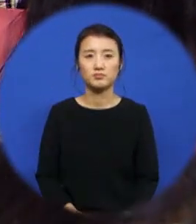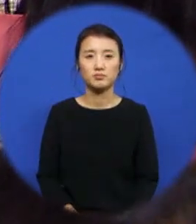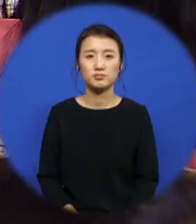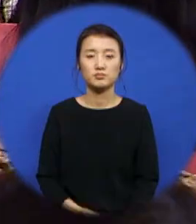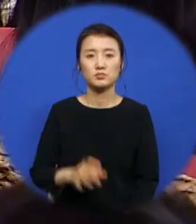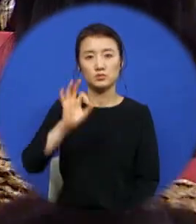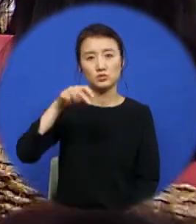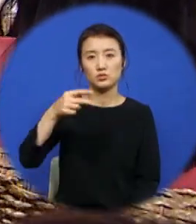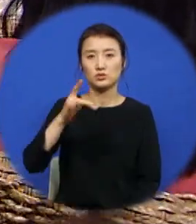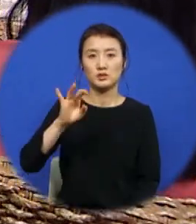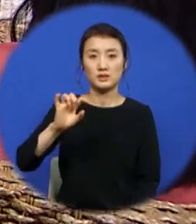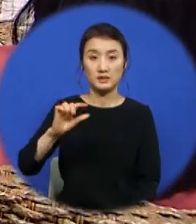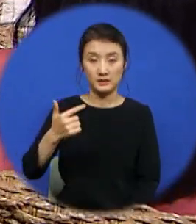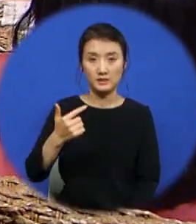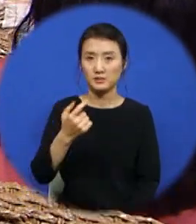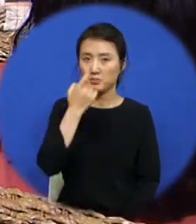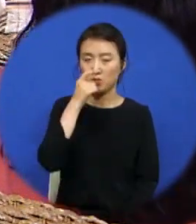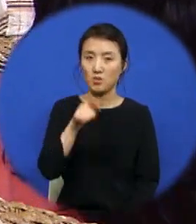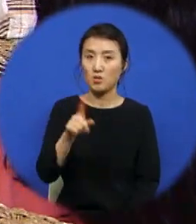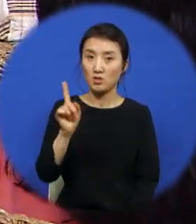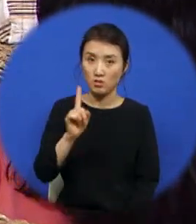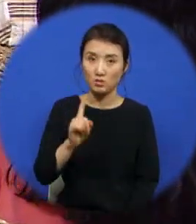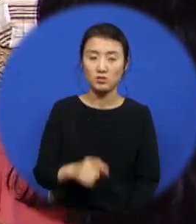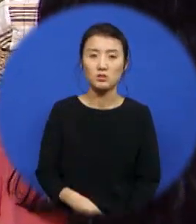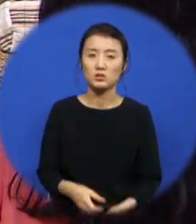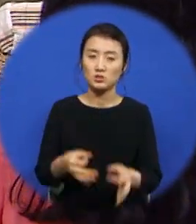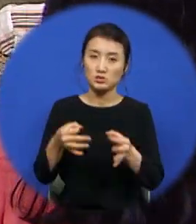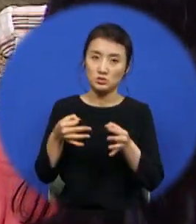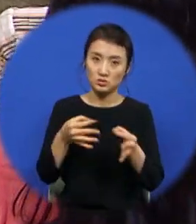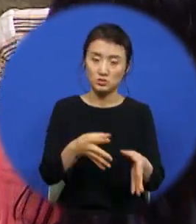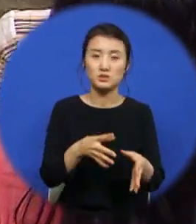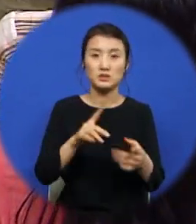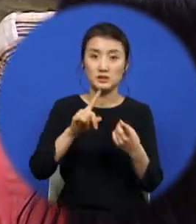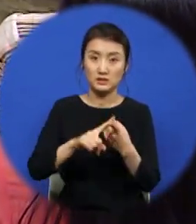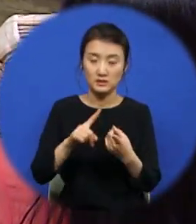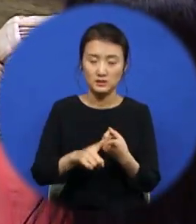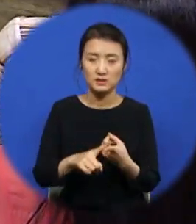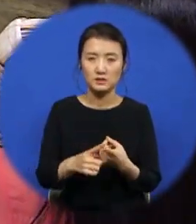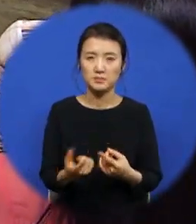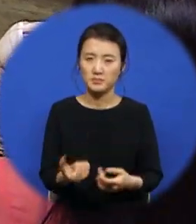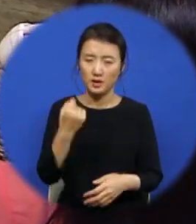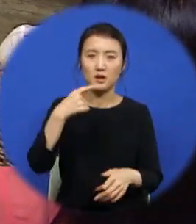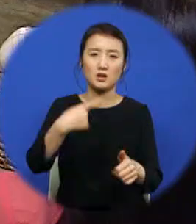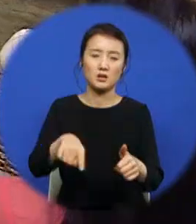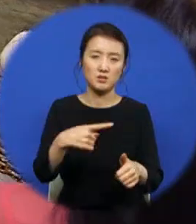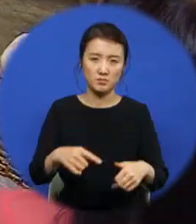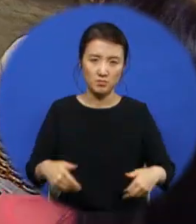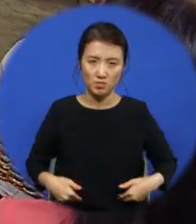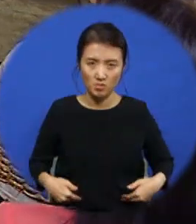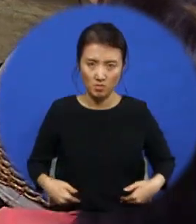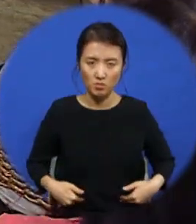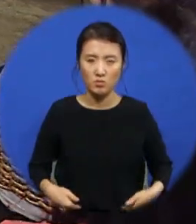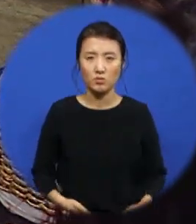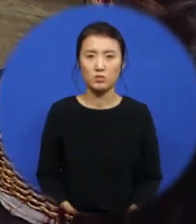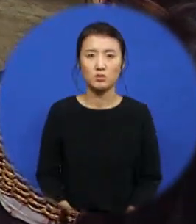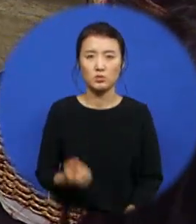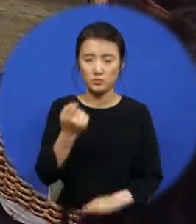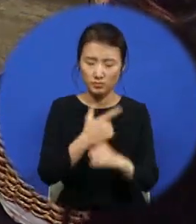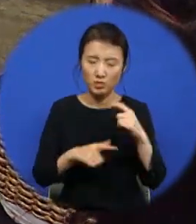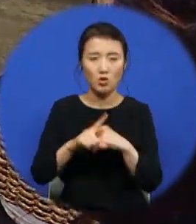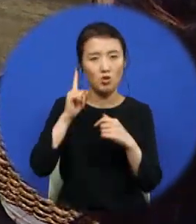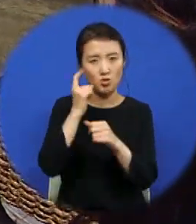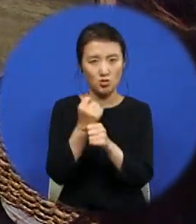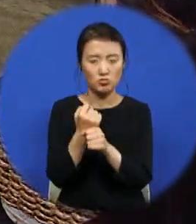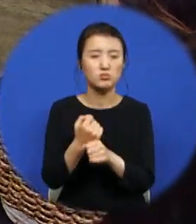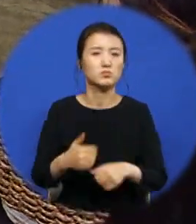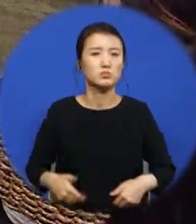유대인들의 우리가 배워야 할 것은 정말 투자에 대해선 일찍부터 가르칠 필요가 있고 우리도 좀 더 연구할 필요가 있다 는